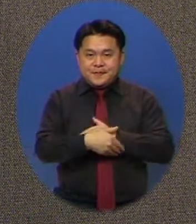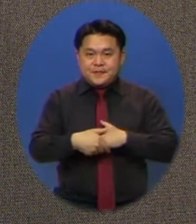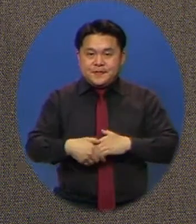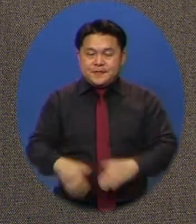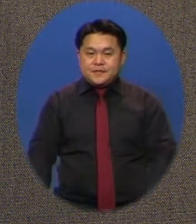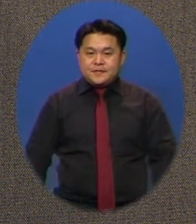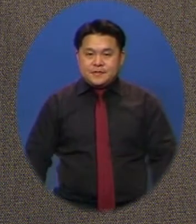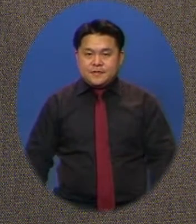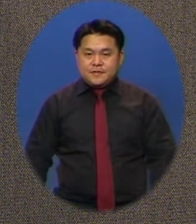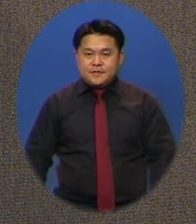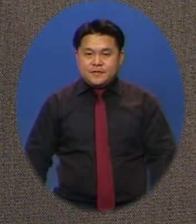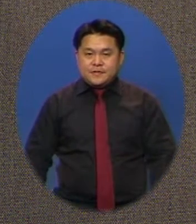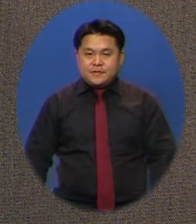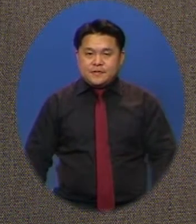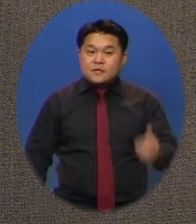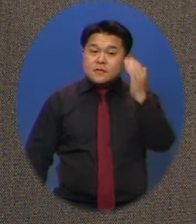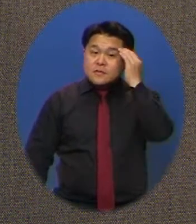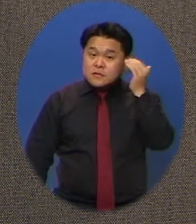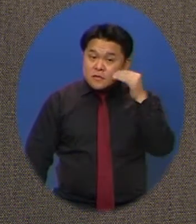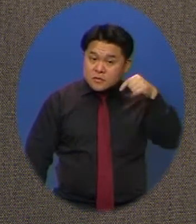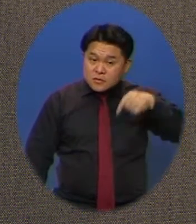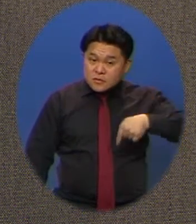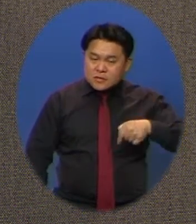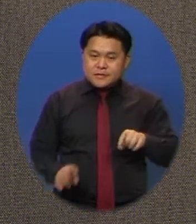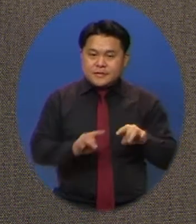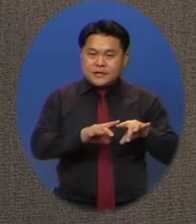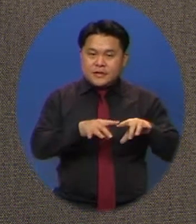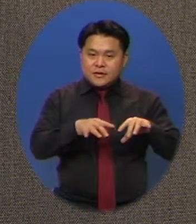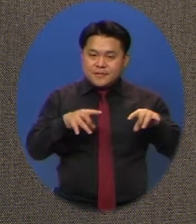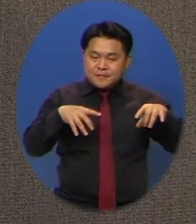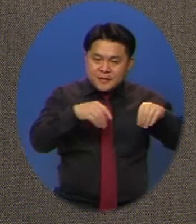계획입니다. 우리나라의 단전,